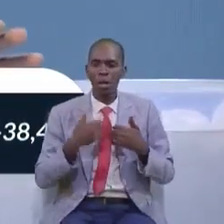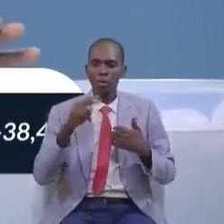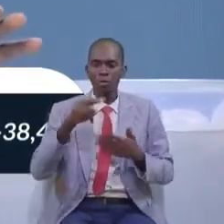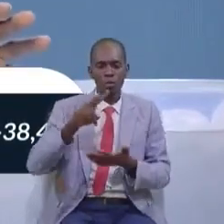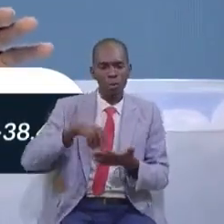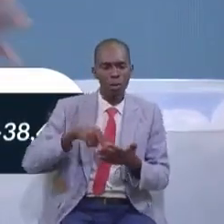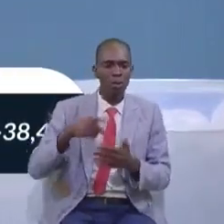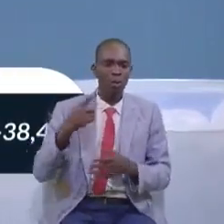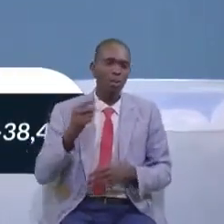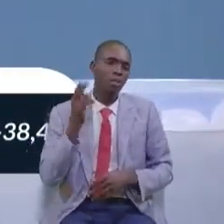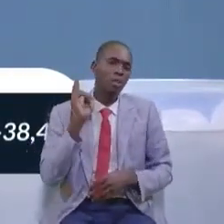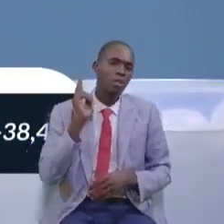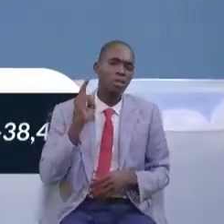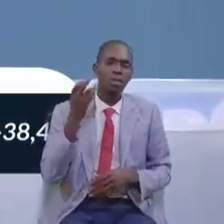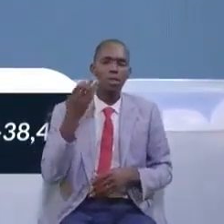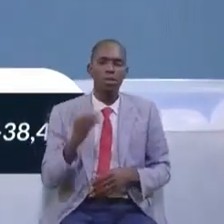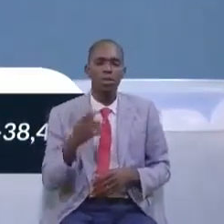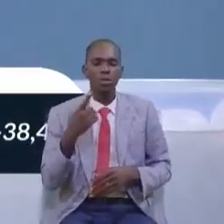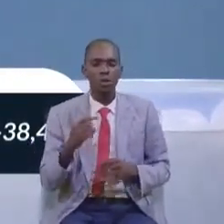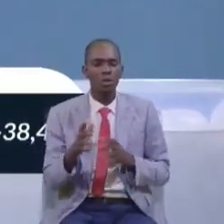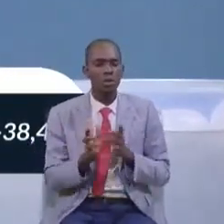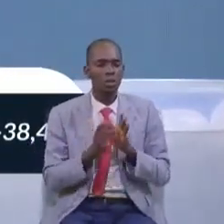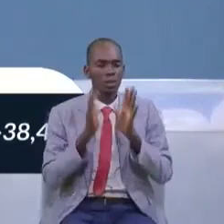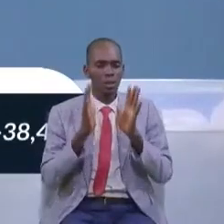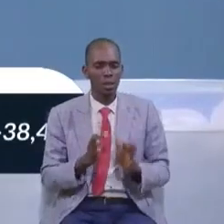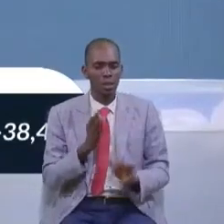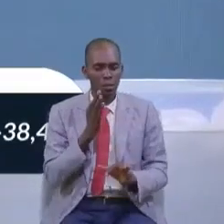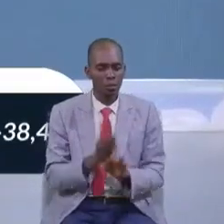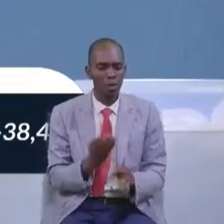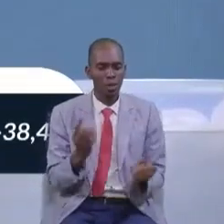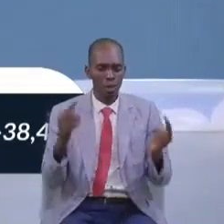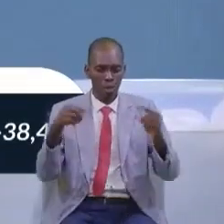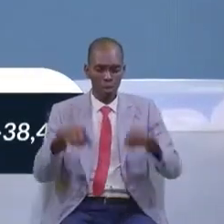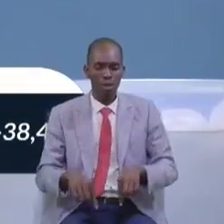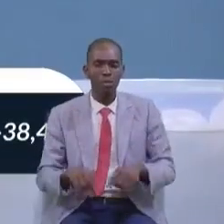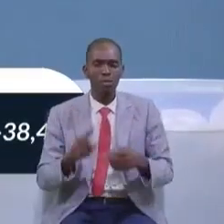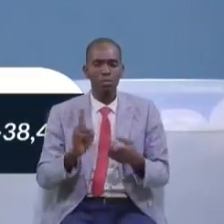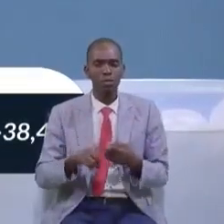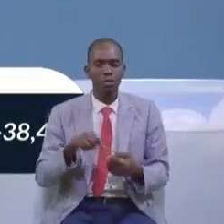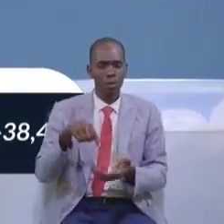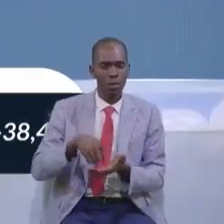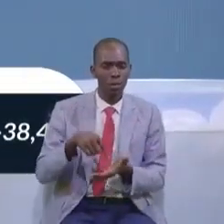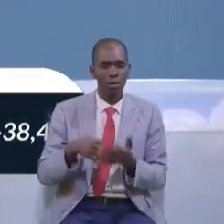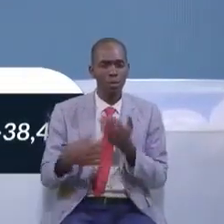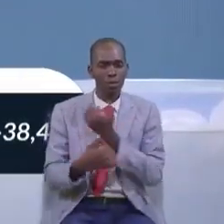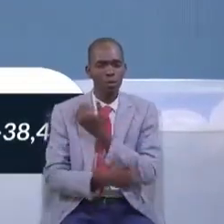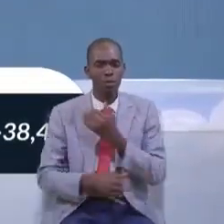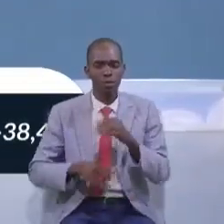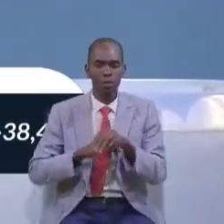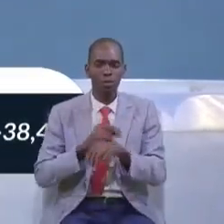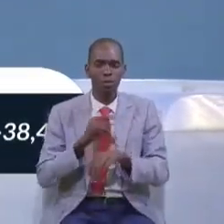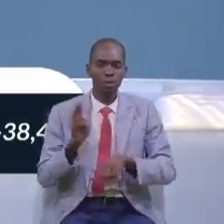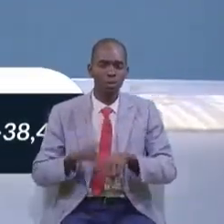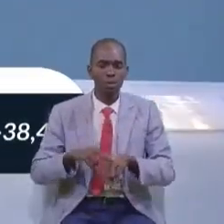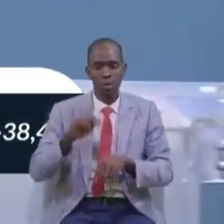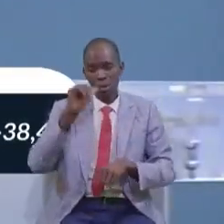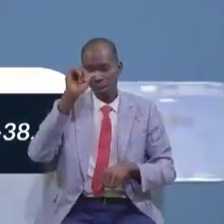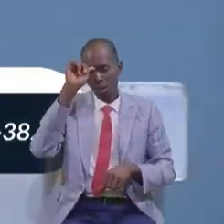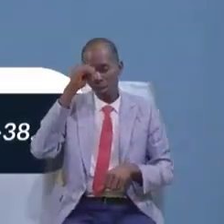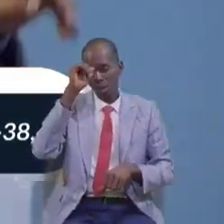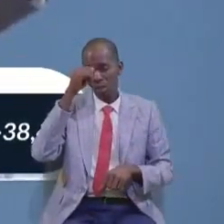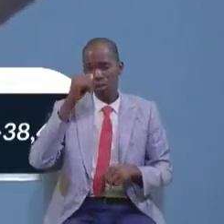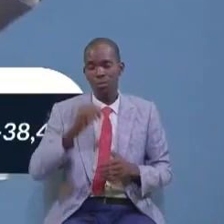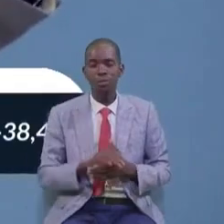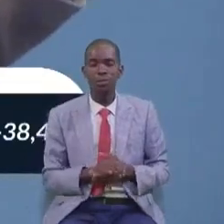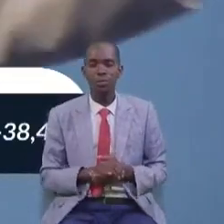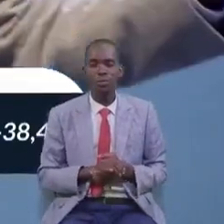of how the Christian faith came to India? క్రైస్తవ విశ్వాసం భారతదేశానికి ఎలా వచ్చిందో ఆ చరిత్ర